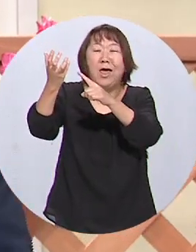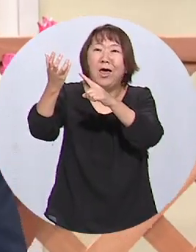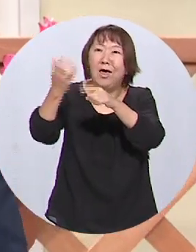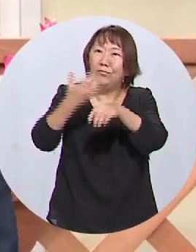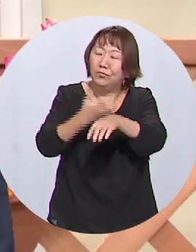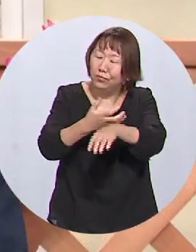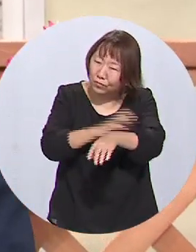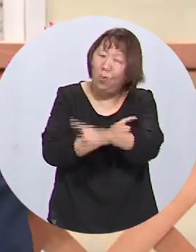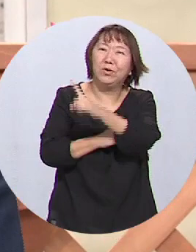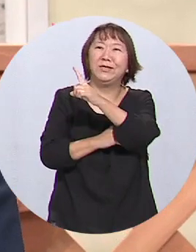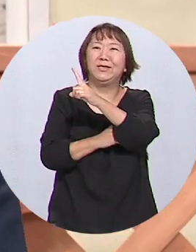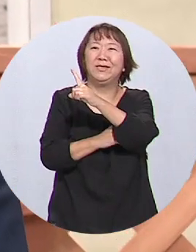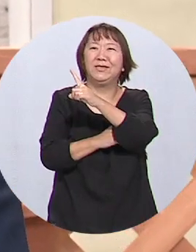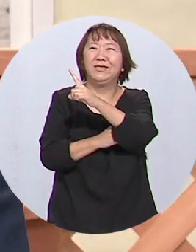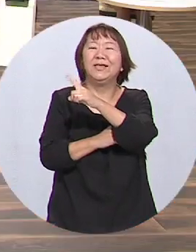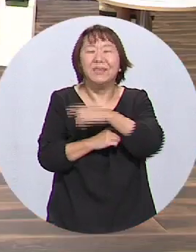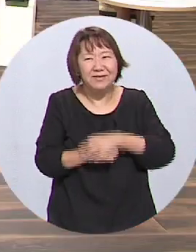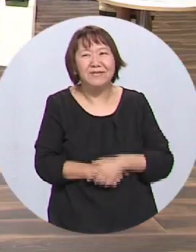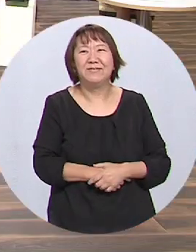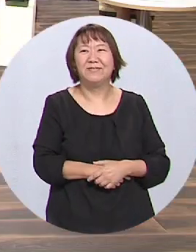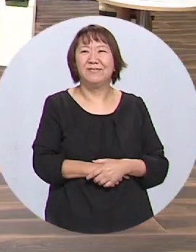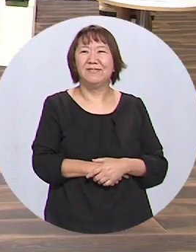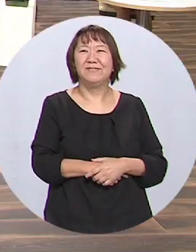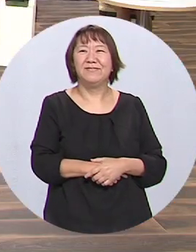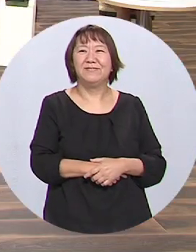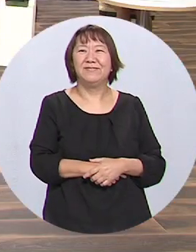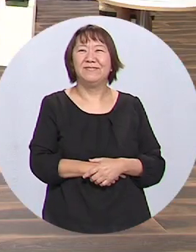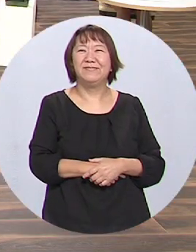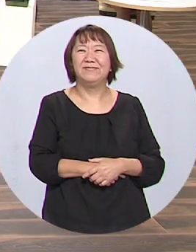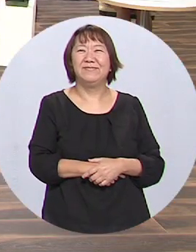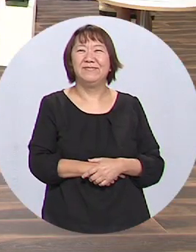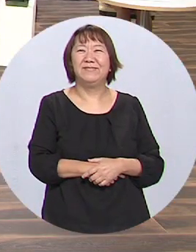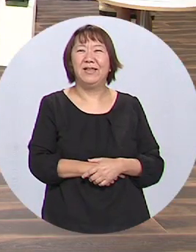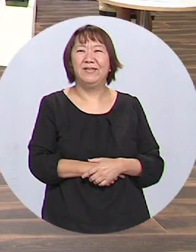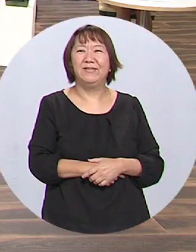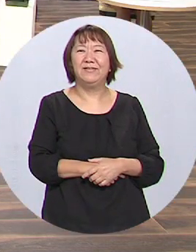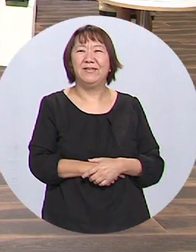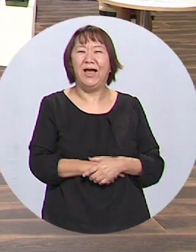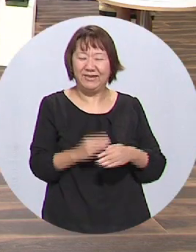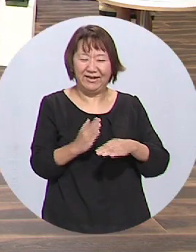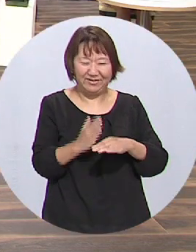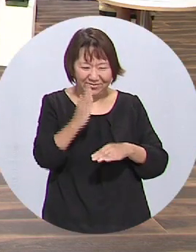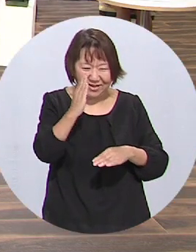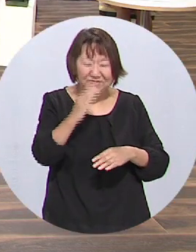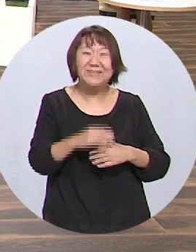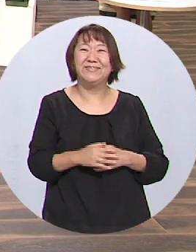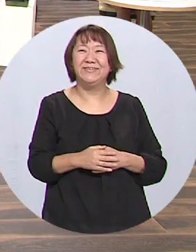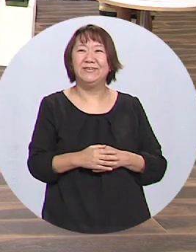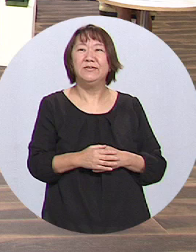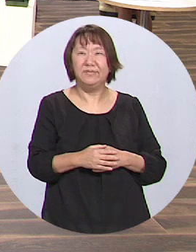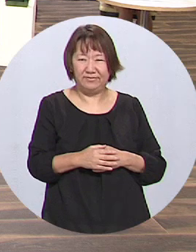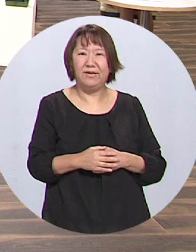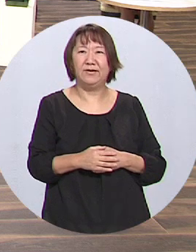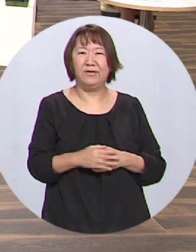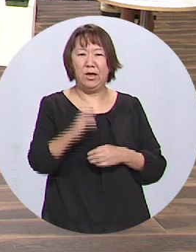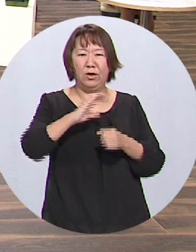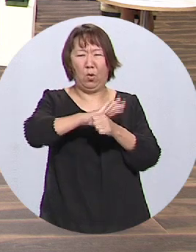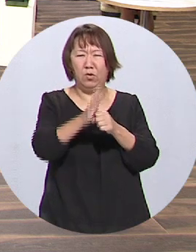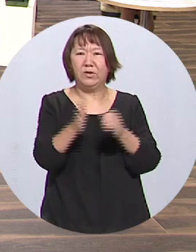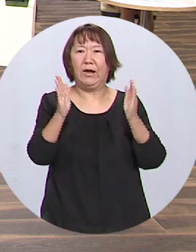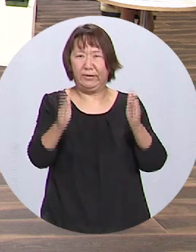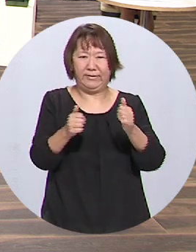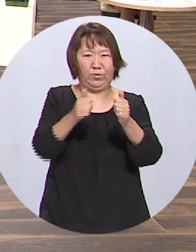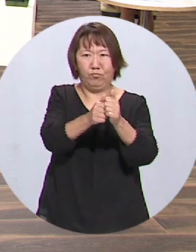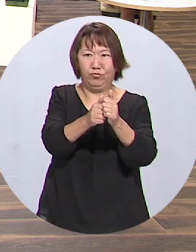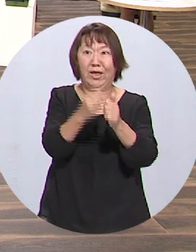想はこう一気に取られたなって感じがしますよね。 ありがとうございます。シリーズコロナ禍で挑む第3